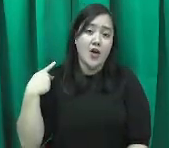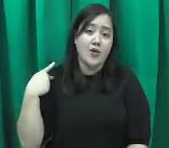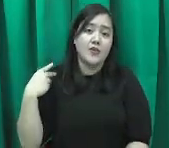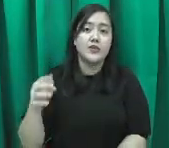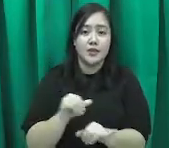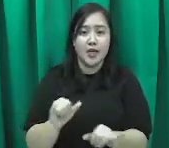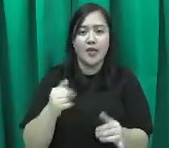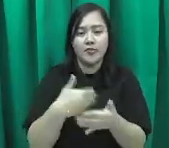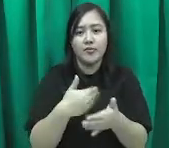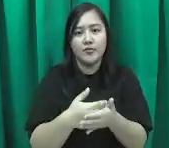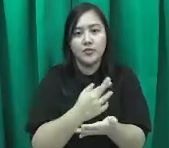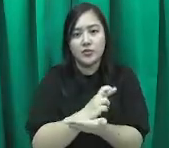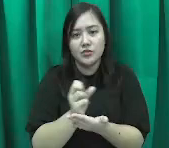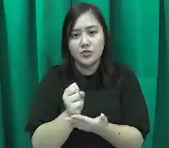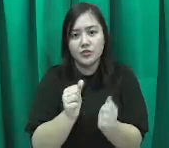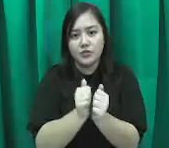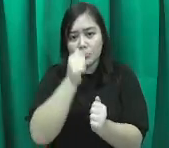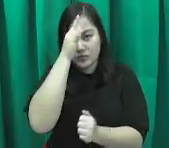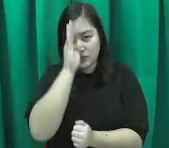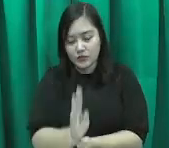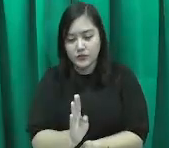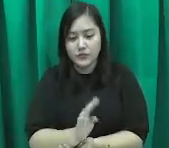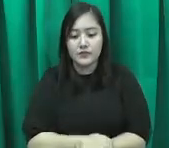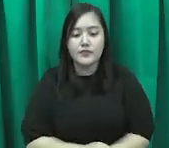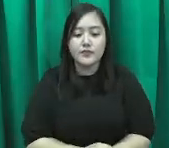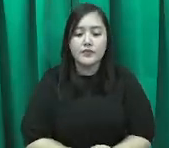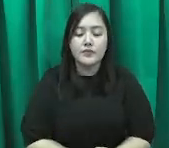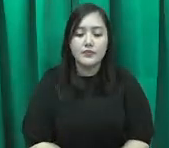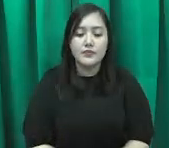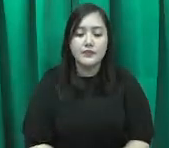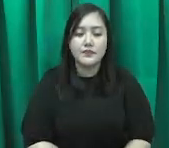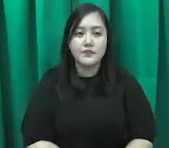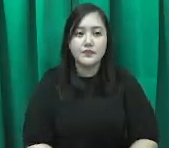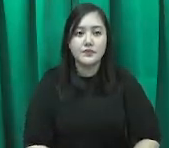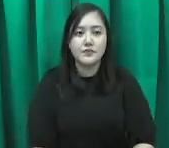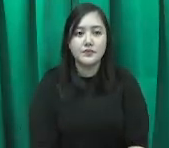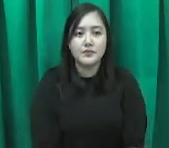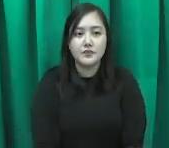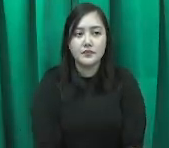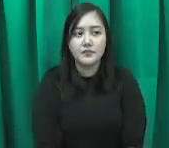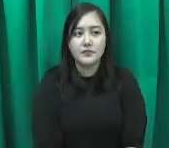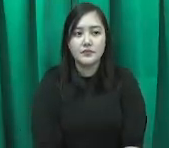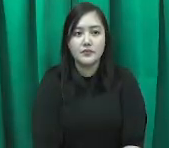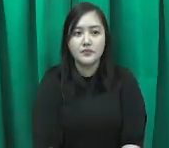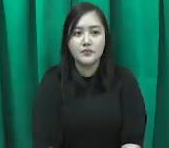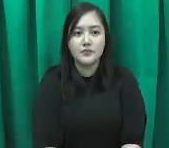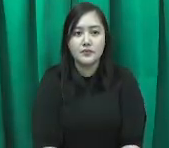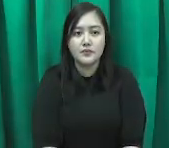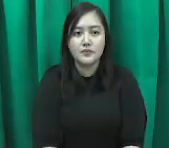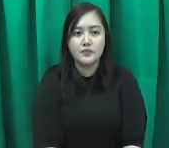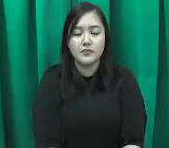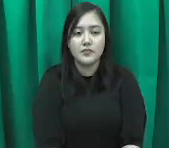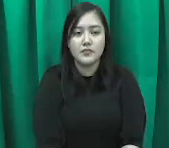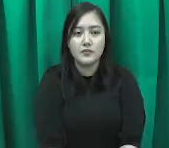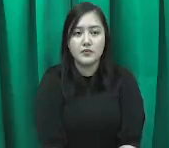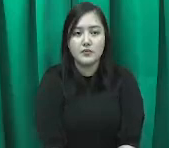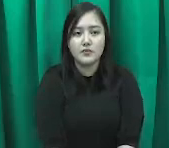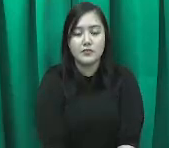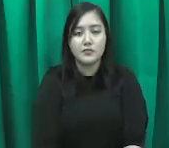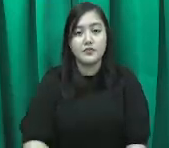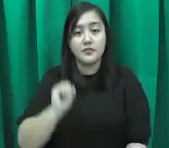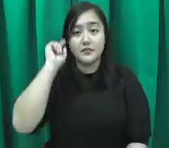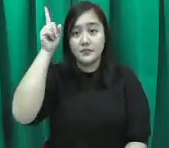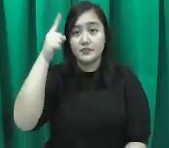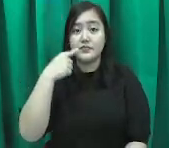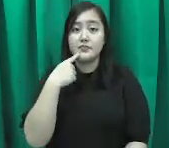ikaw sa Panginoon din. So pare-pareho kayo. Yes. So walang ano. Actually, yung katulad ng bisita problema. Natin last week, sina Twinks at saka yeah.